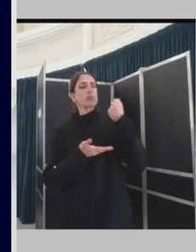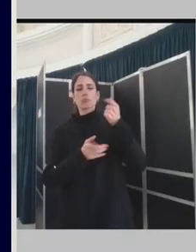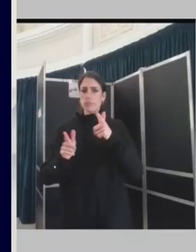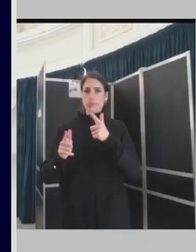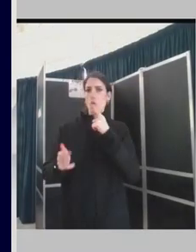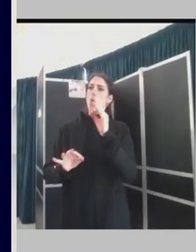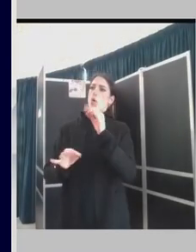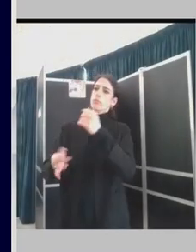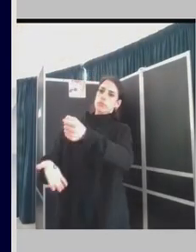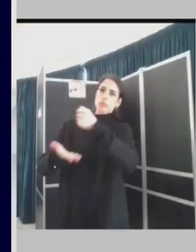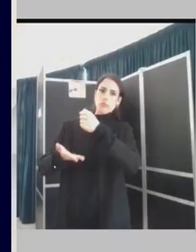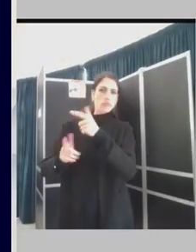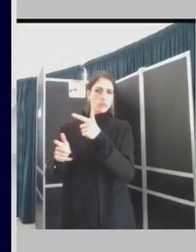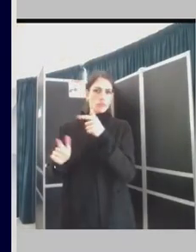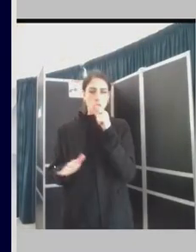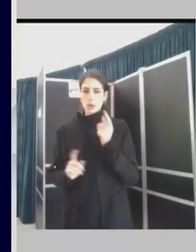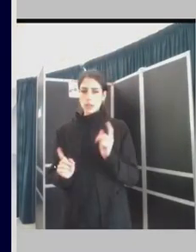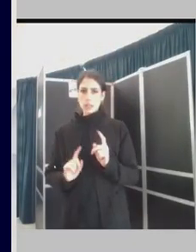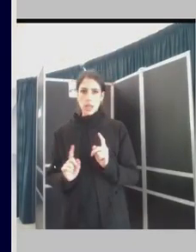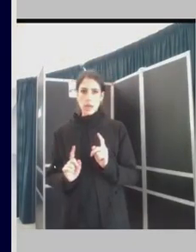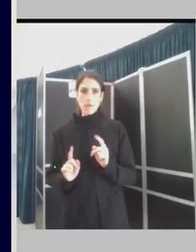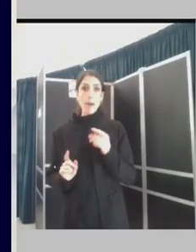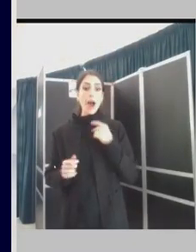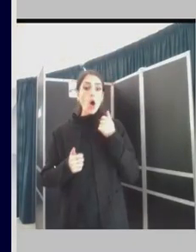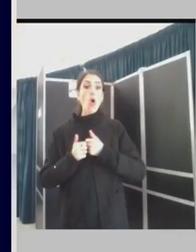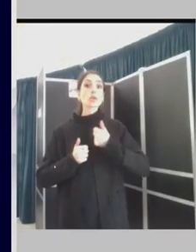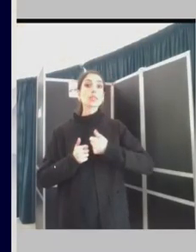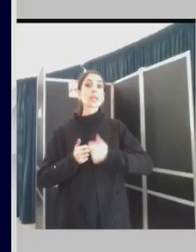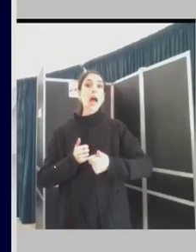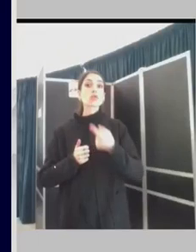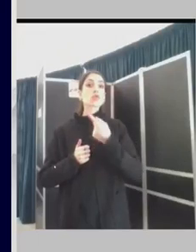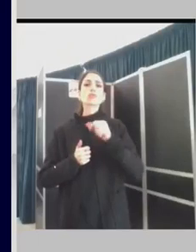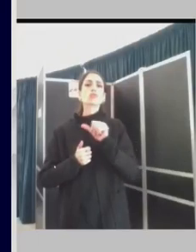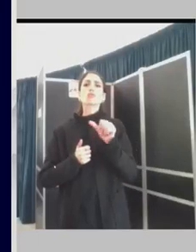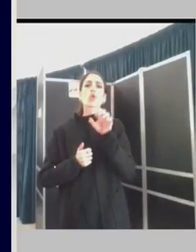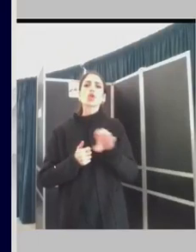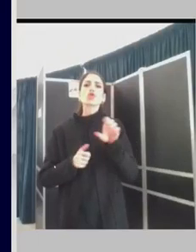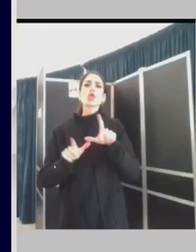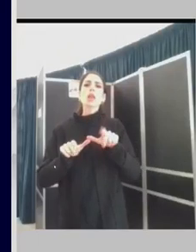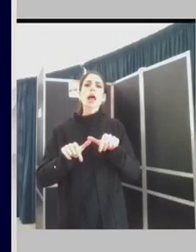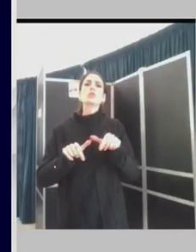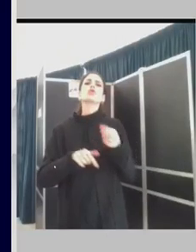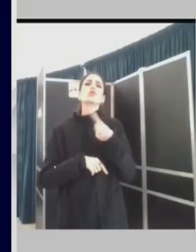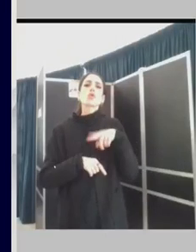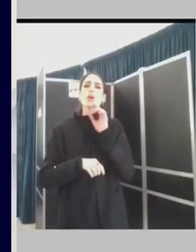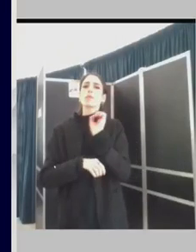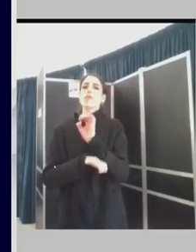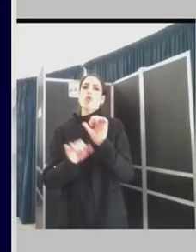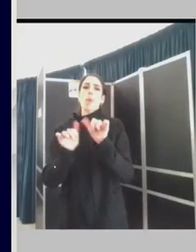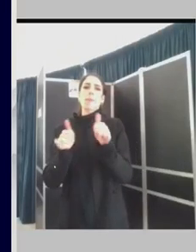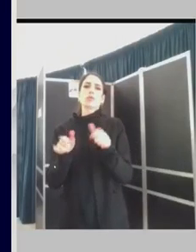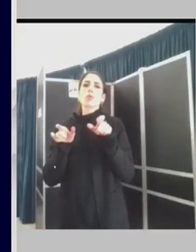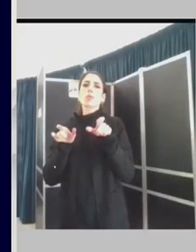già solo nel Lazio oltre 9.000 studenti. Detto ciò, vi ringrazio per